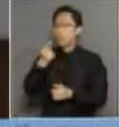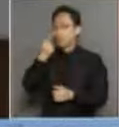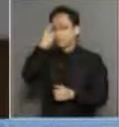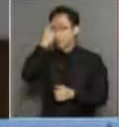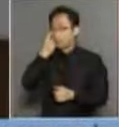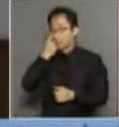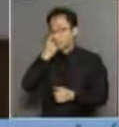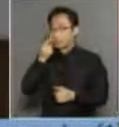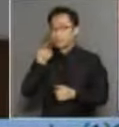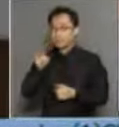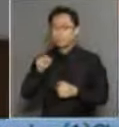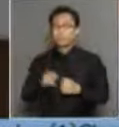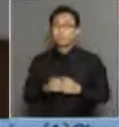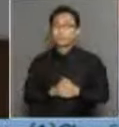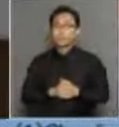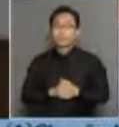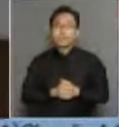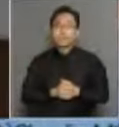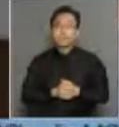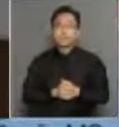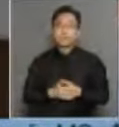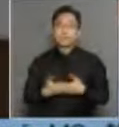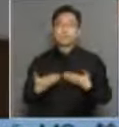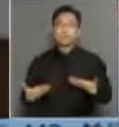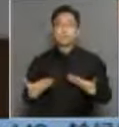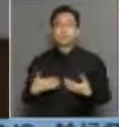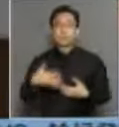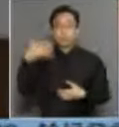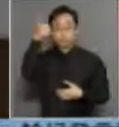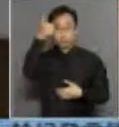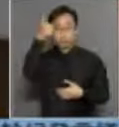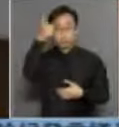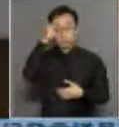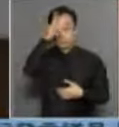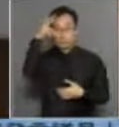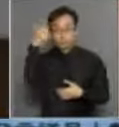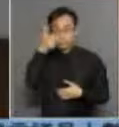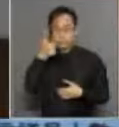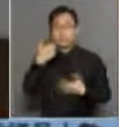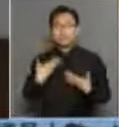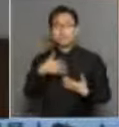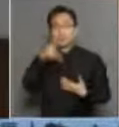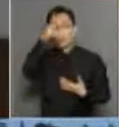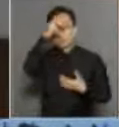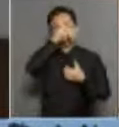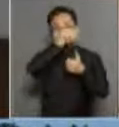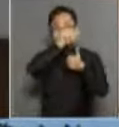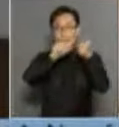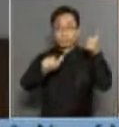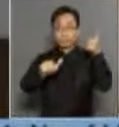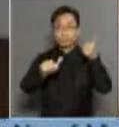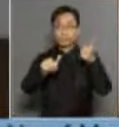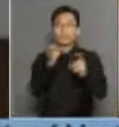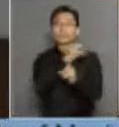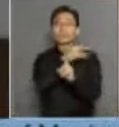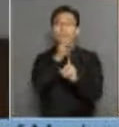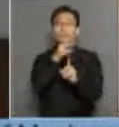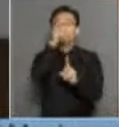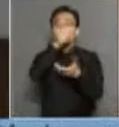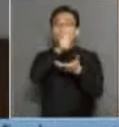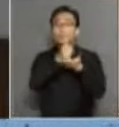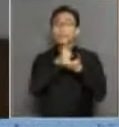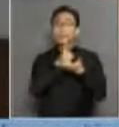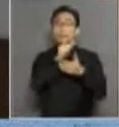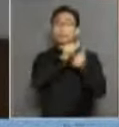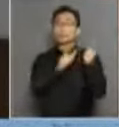遠咗啫。梁振英而家係特首。而家嘅行會非官守議員係佢委任嘅，包括呢